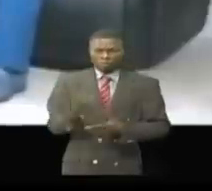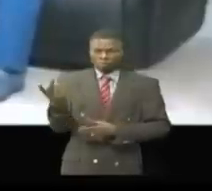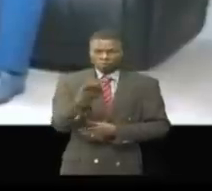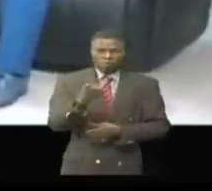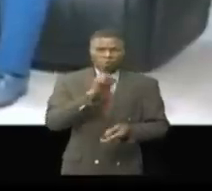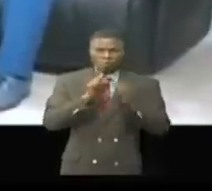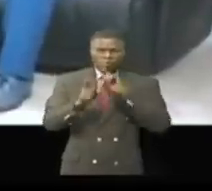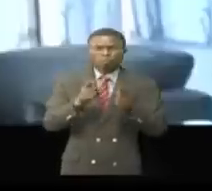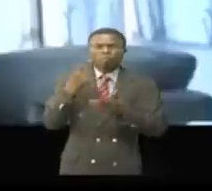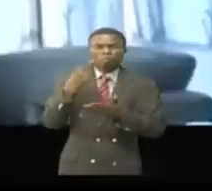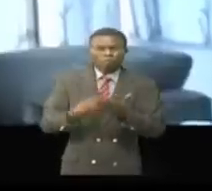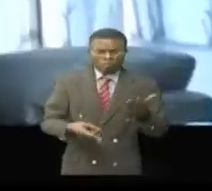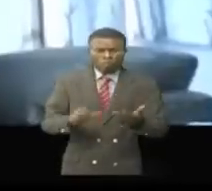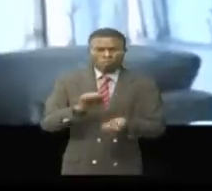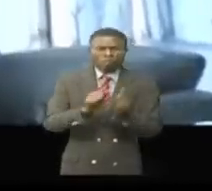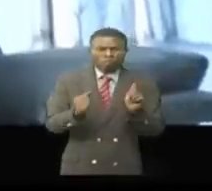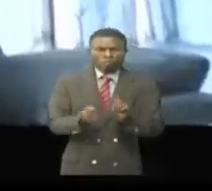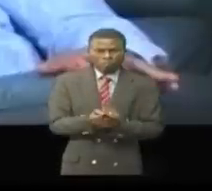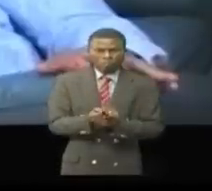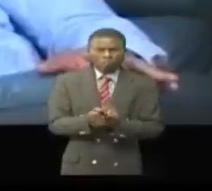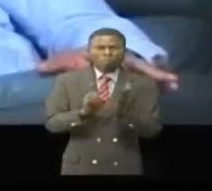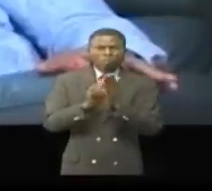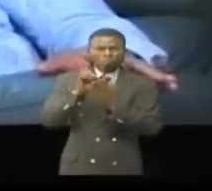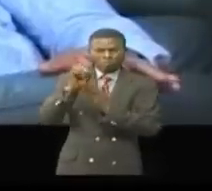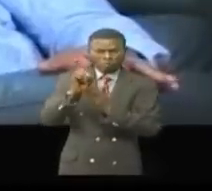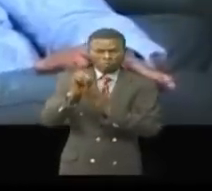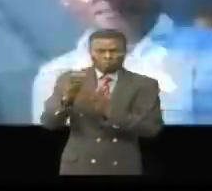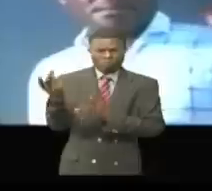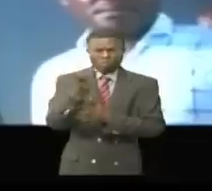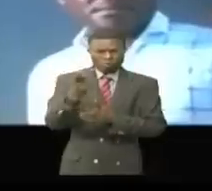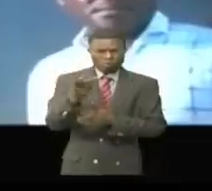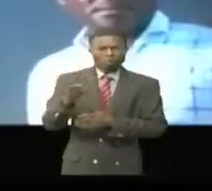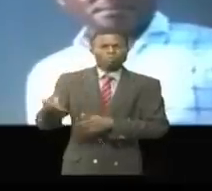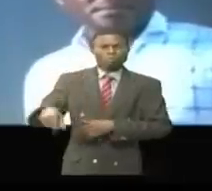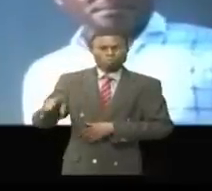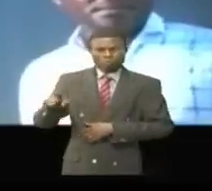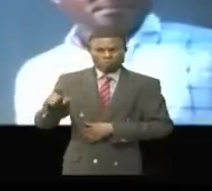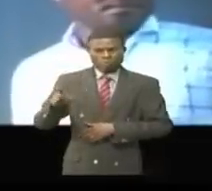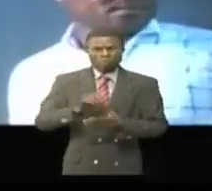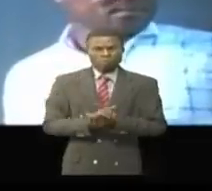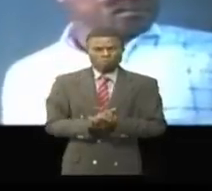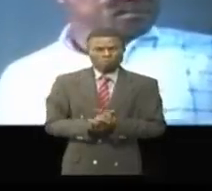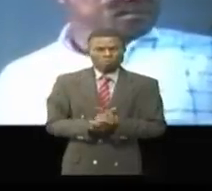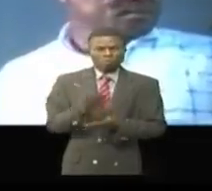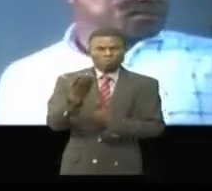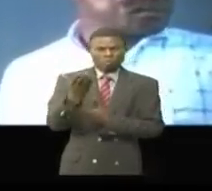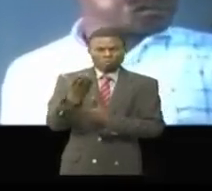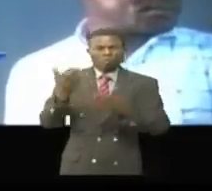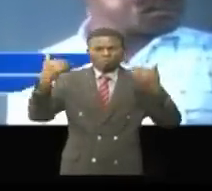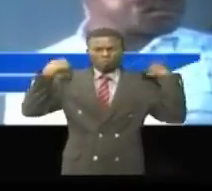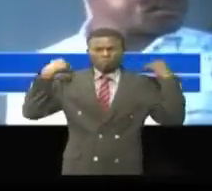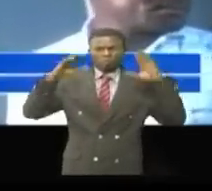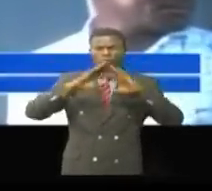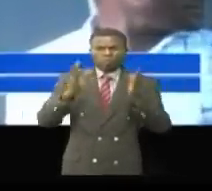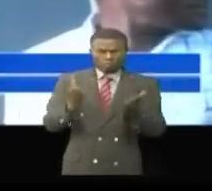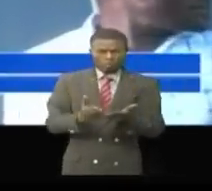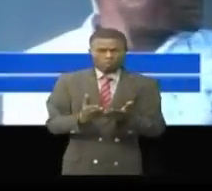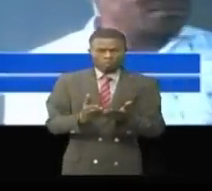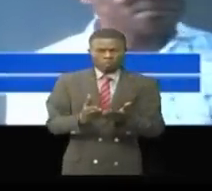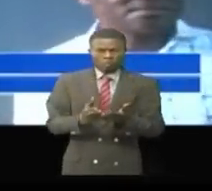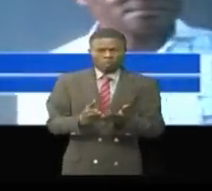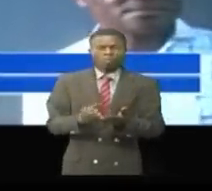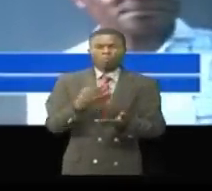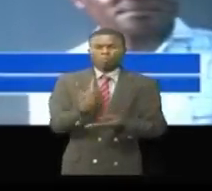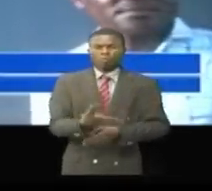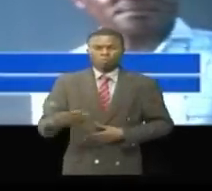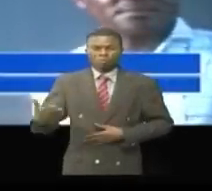se cristallise autour des questions de développement des deux entités. Ça retient l'attention de l'autorité et aussi, c'est aussi quelque